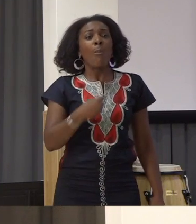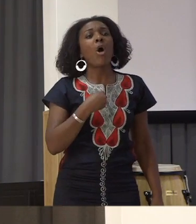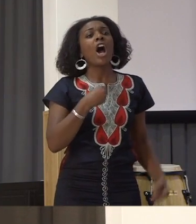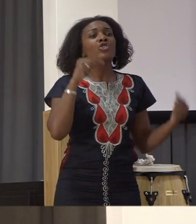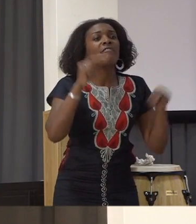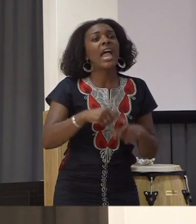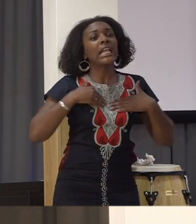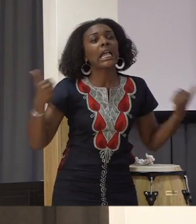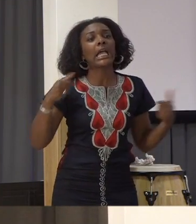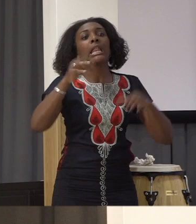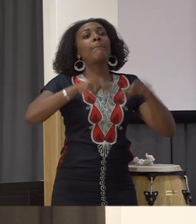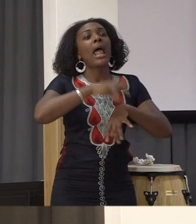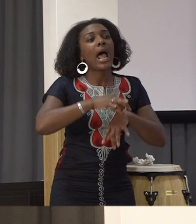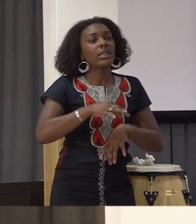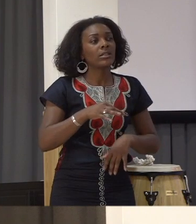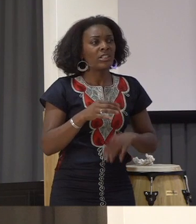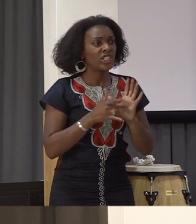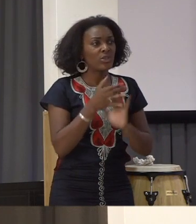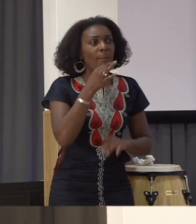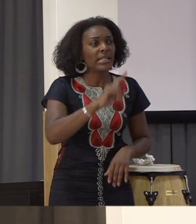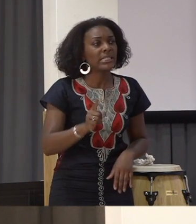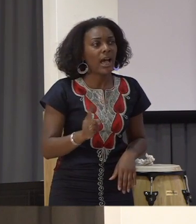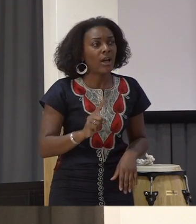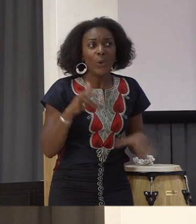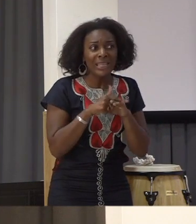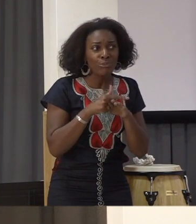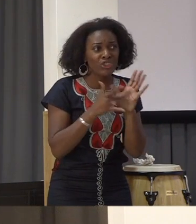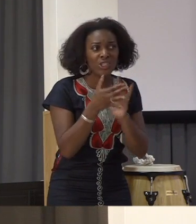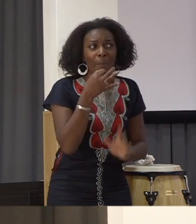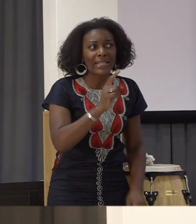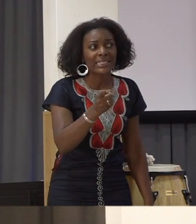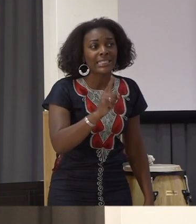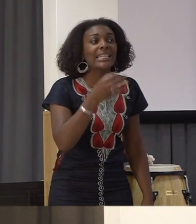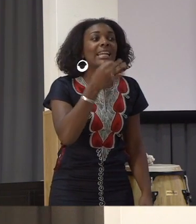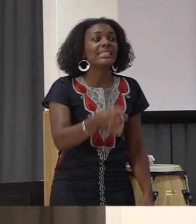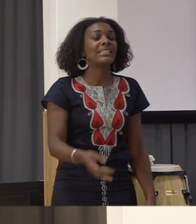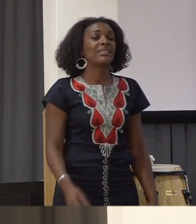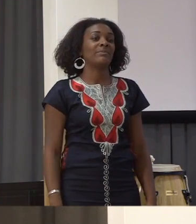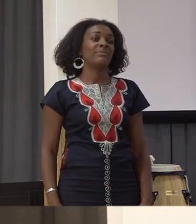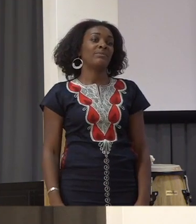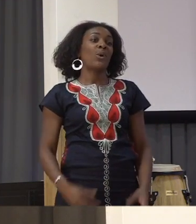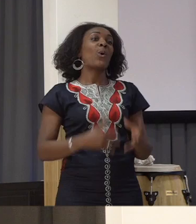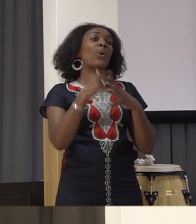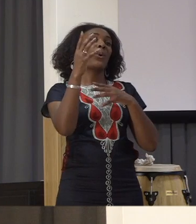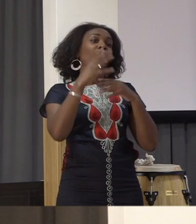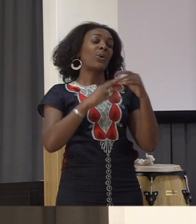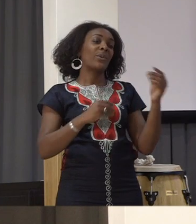n'a pas commencé par dire « Je viens ressusciter les morts ». Non, il n'a pas dit ça. Il a commencé par dire «